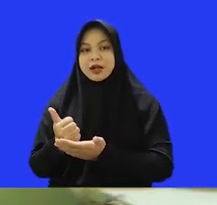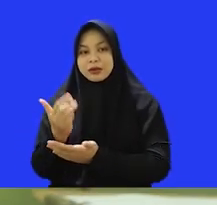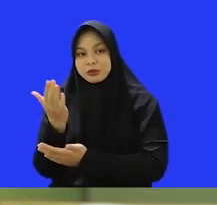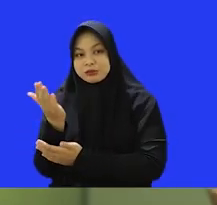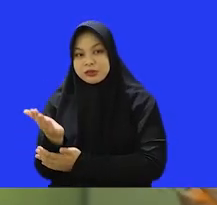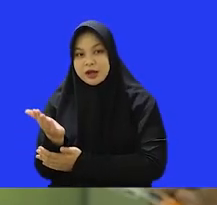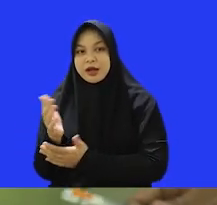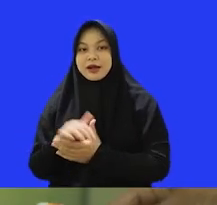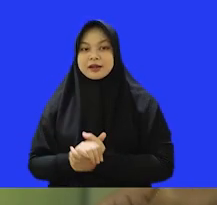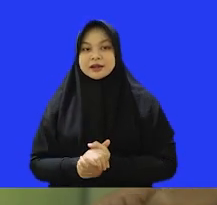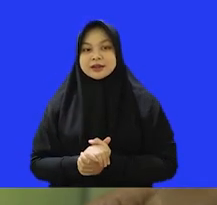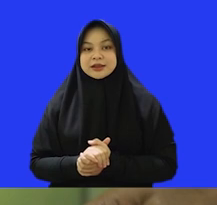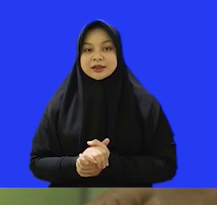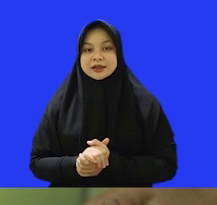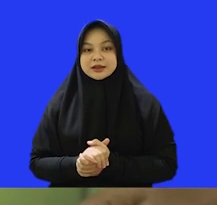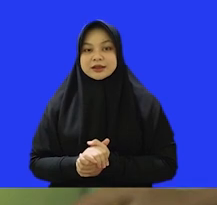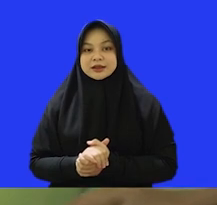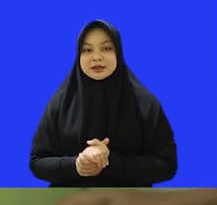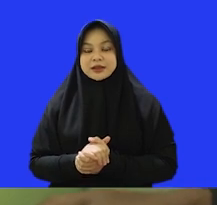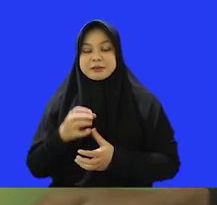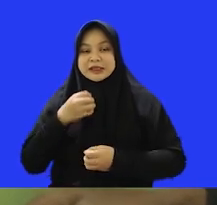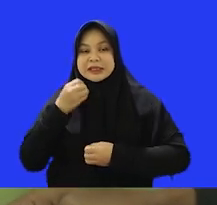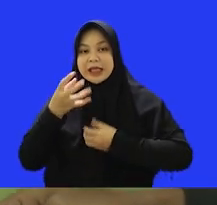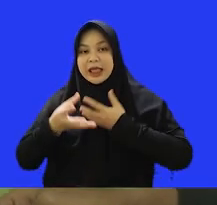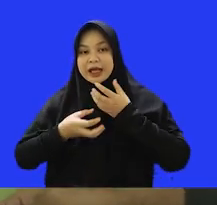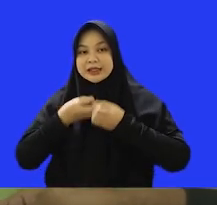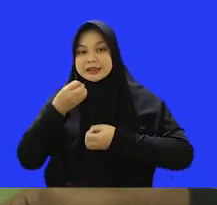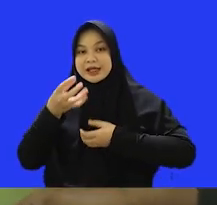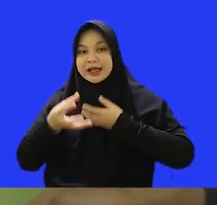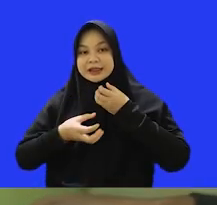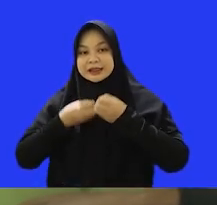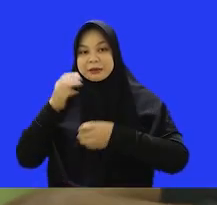membantu Mbak untuk menguraikan.